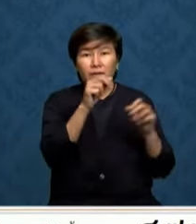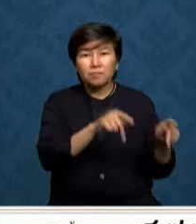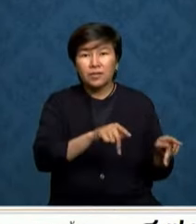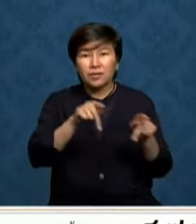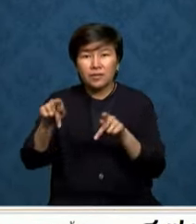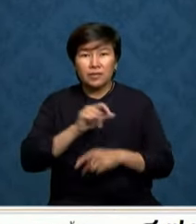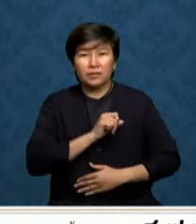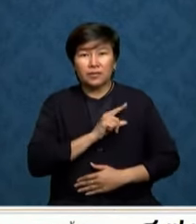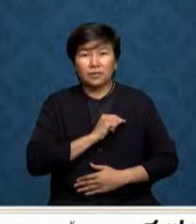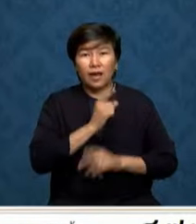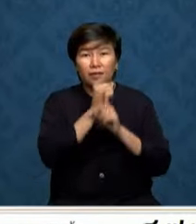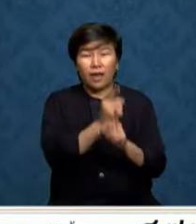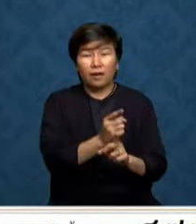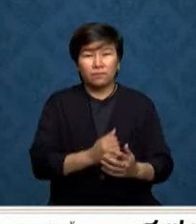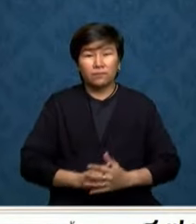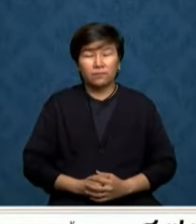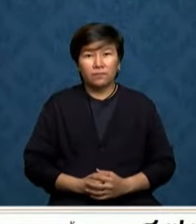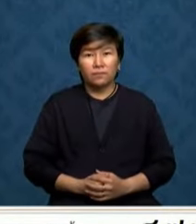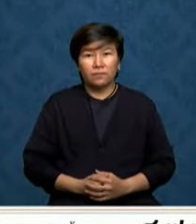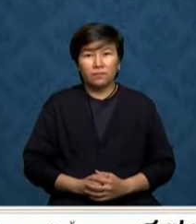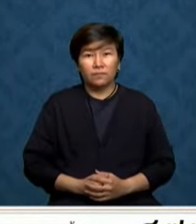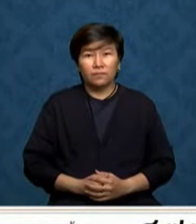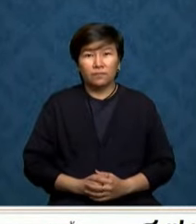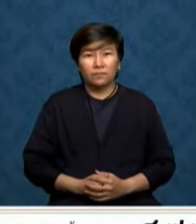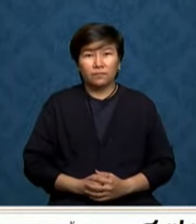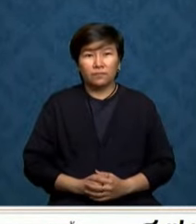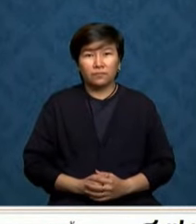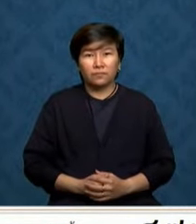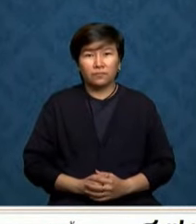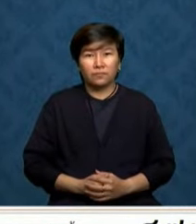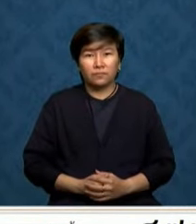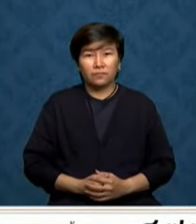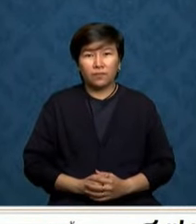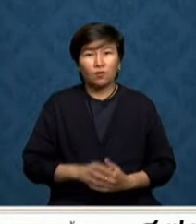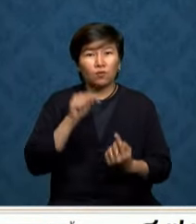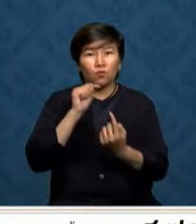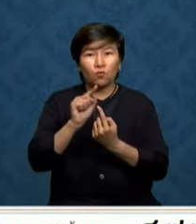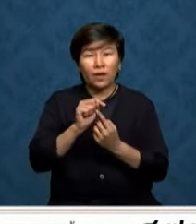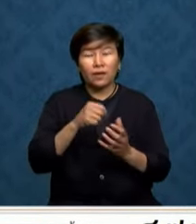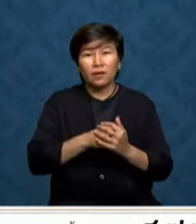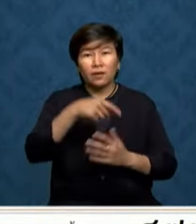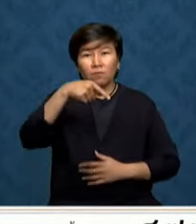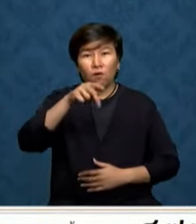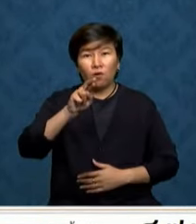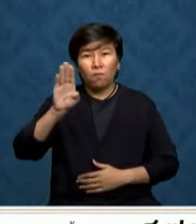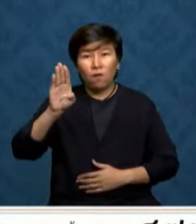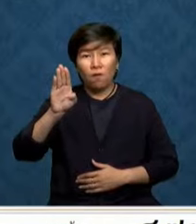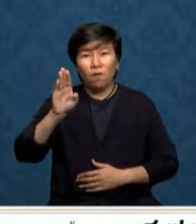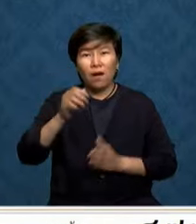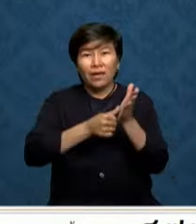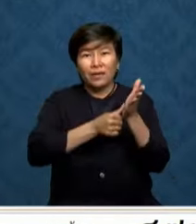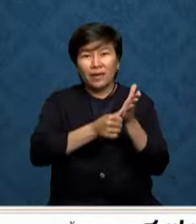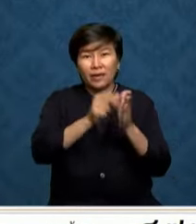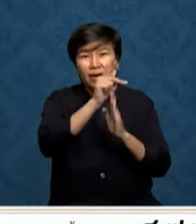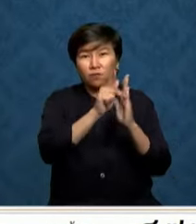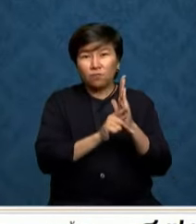ศาสนาฉะนั้นผมคิดว่าร่างการแก้ไขพระราชบัญญัติแก้ไขเพิ่มเติมประมวลประมวลกฎหมาย